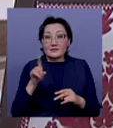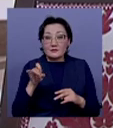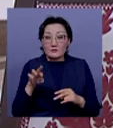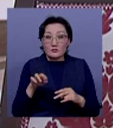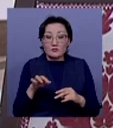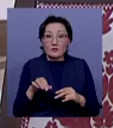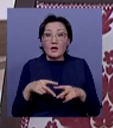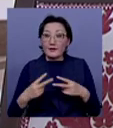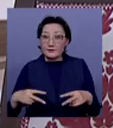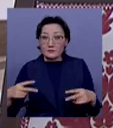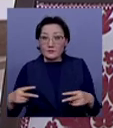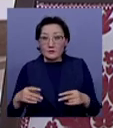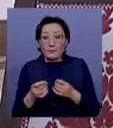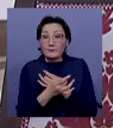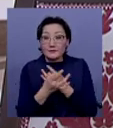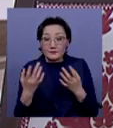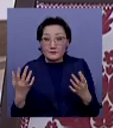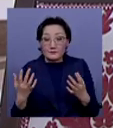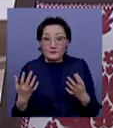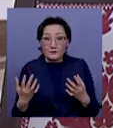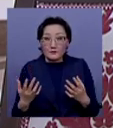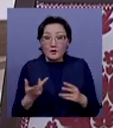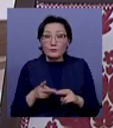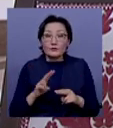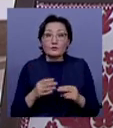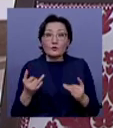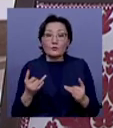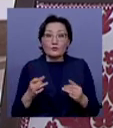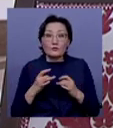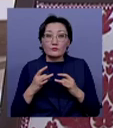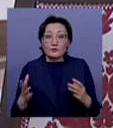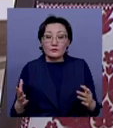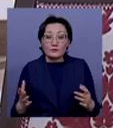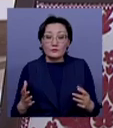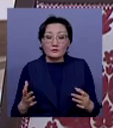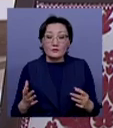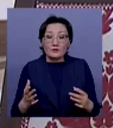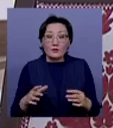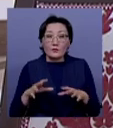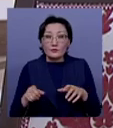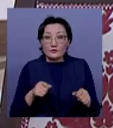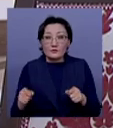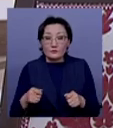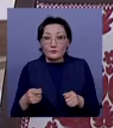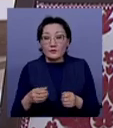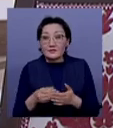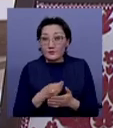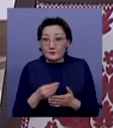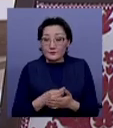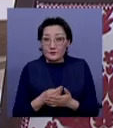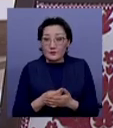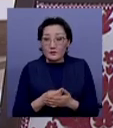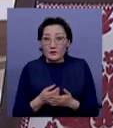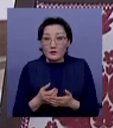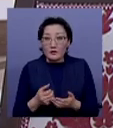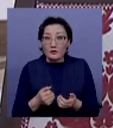поэзия, әдебиет, мәдениет. Сондықтан бүгінгі той менің жаңа президенттік стипендиясын алып